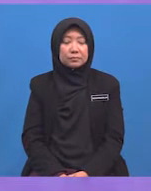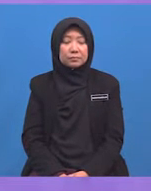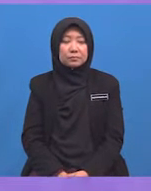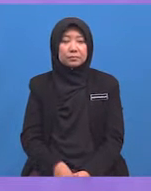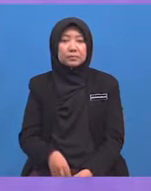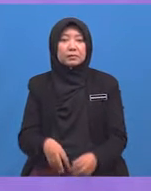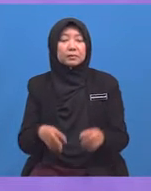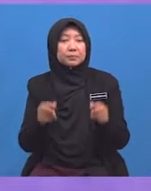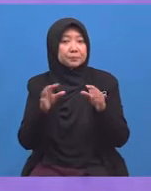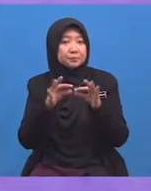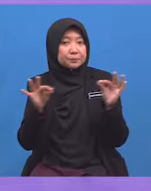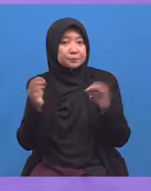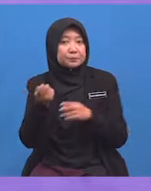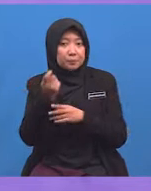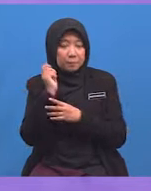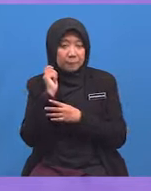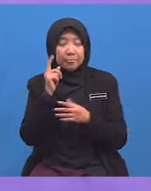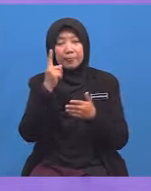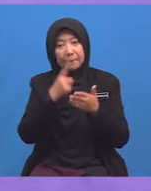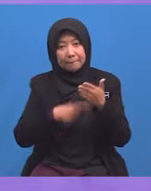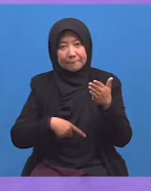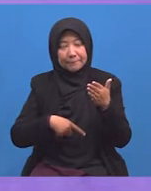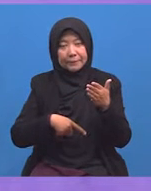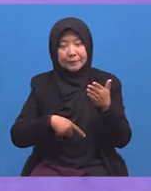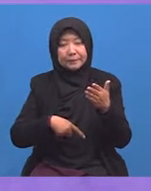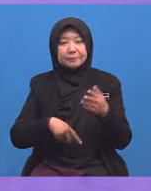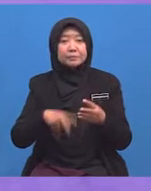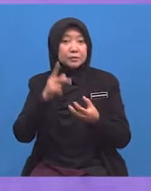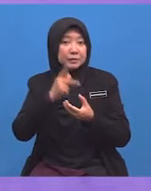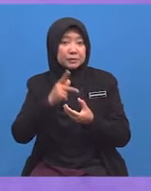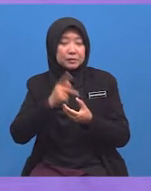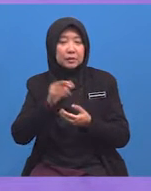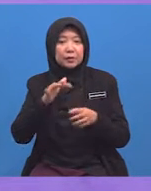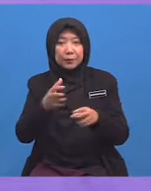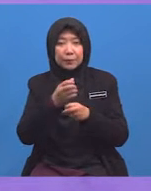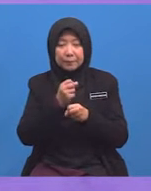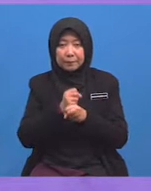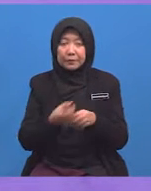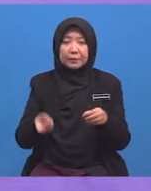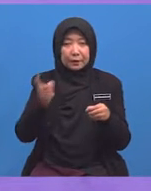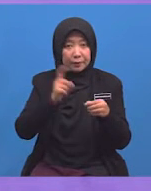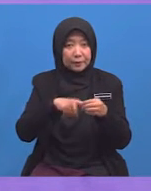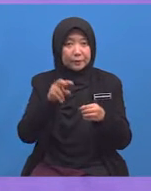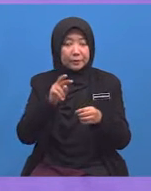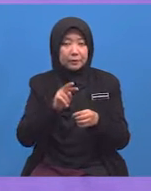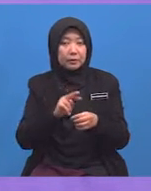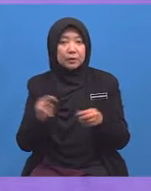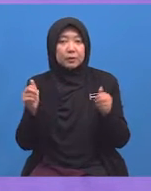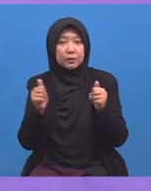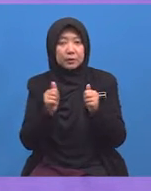berdasarkan penyataan berikut, apakah kesan yang dapat dikaitkan